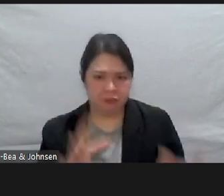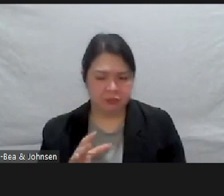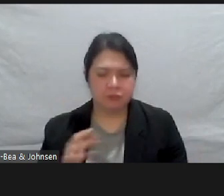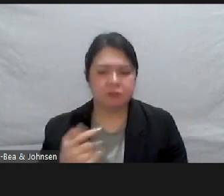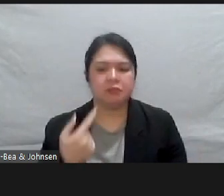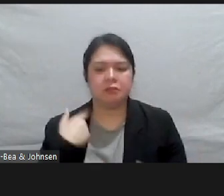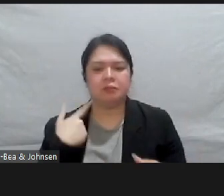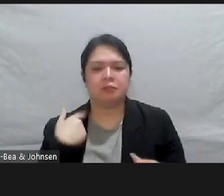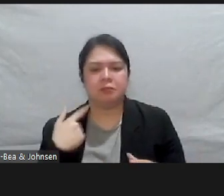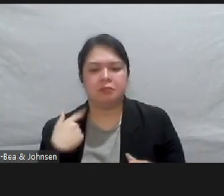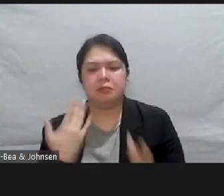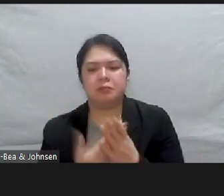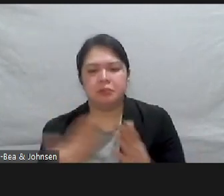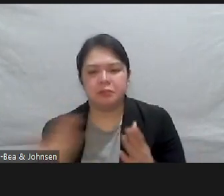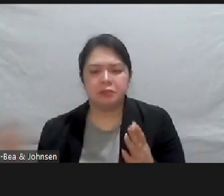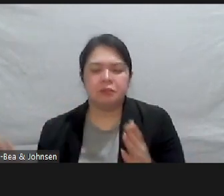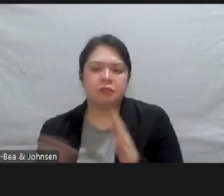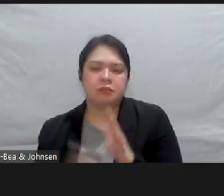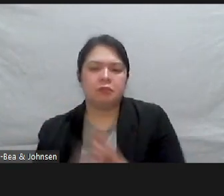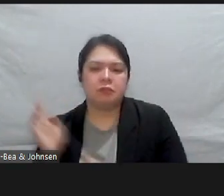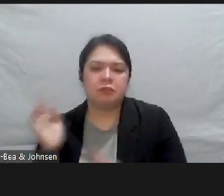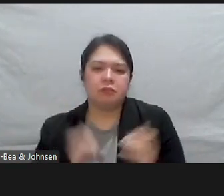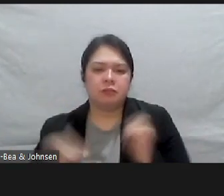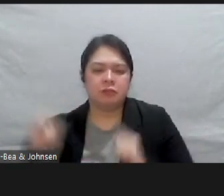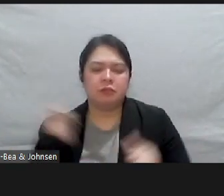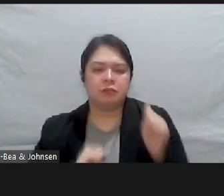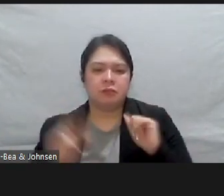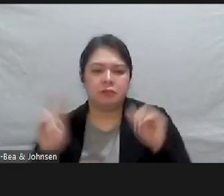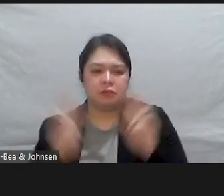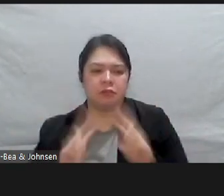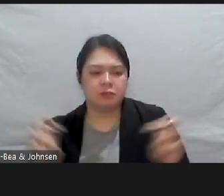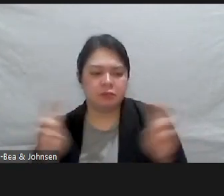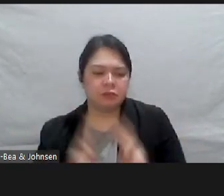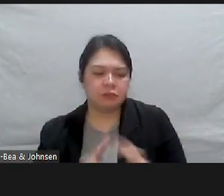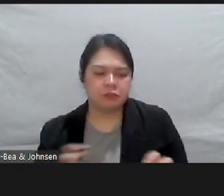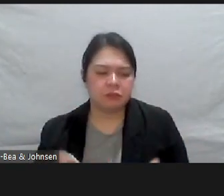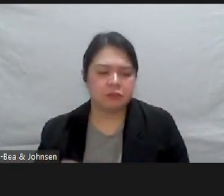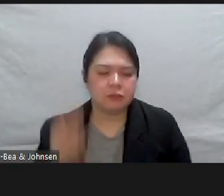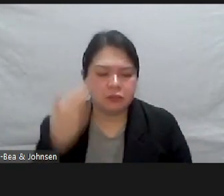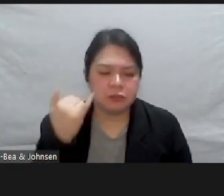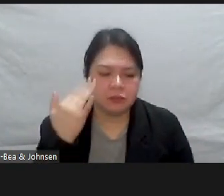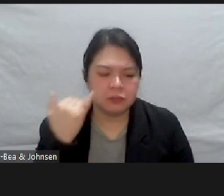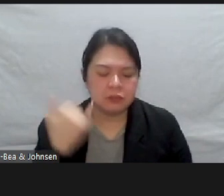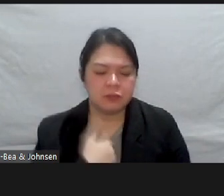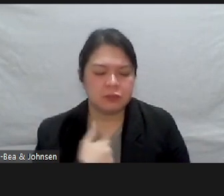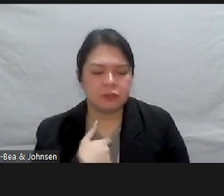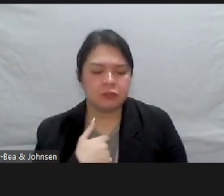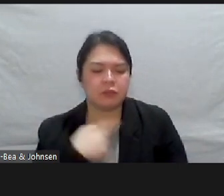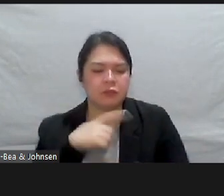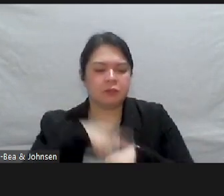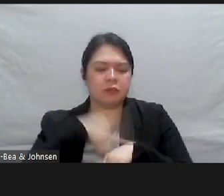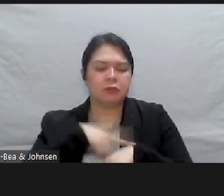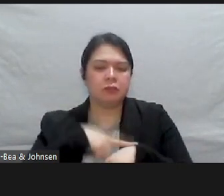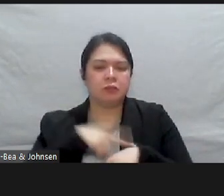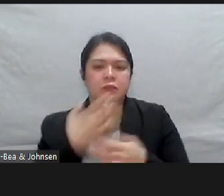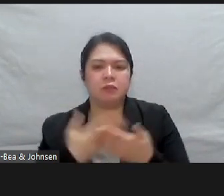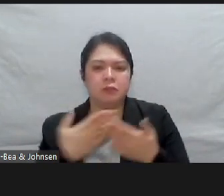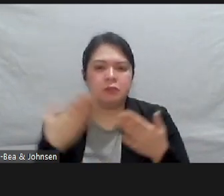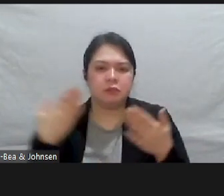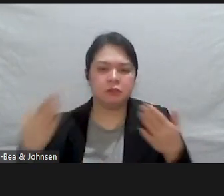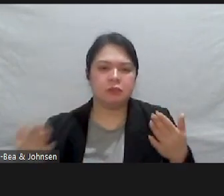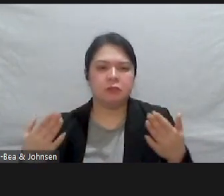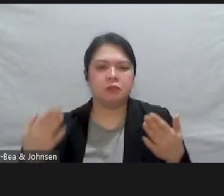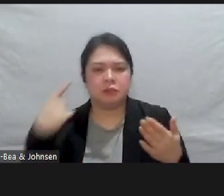materials development or action research, eh bakit ko gagamitin yung aking oras at resources para sa